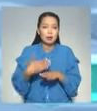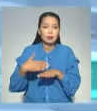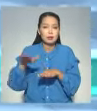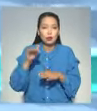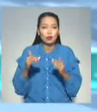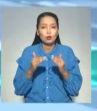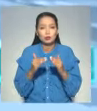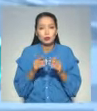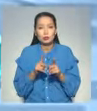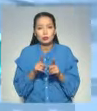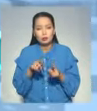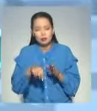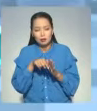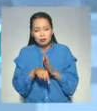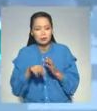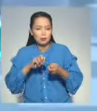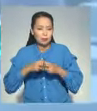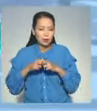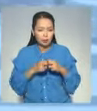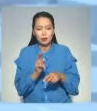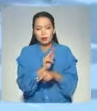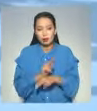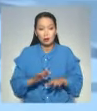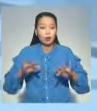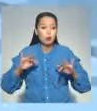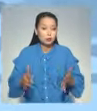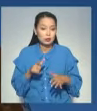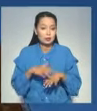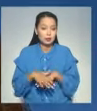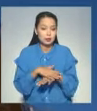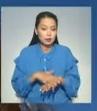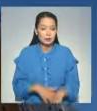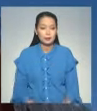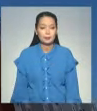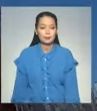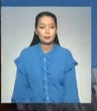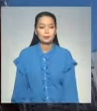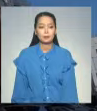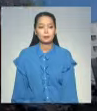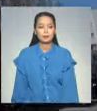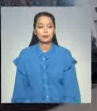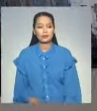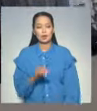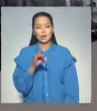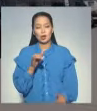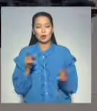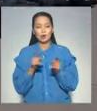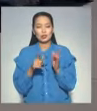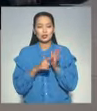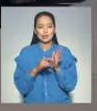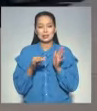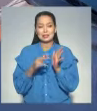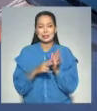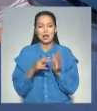үйдің кем кетігін жөндеп шашадық деген тұрғындармен тілшіміз кездесті. Нұрсай ақшам аудандағы 7 және 7-ші А көп